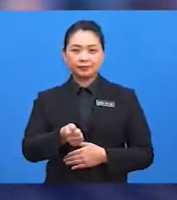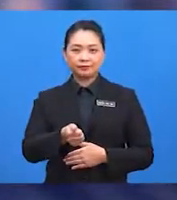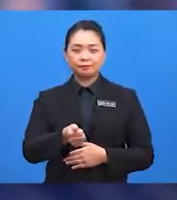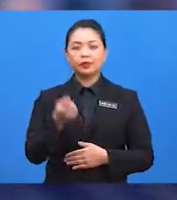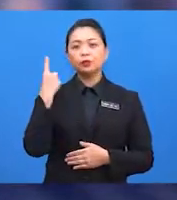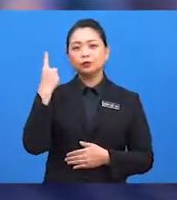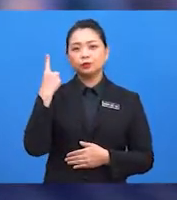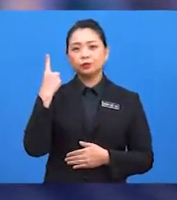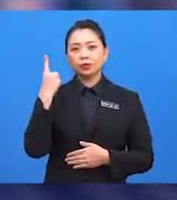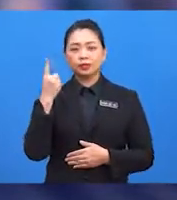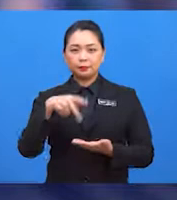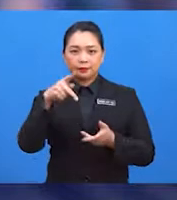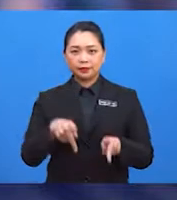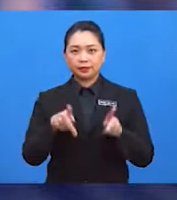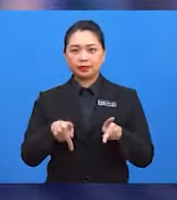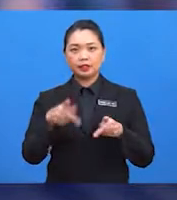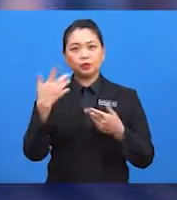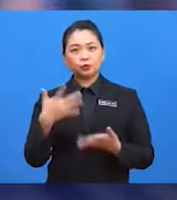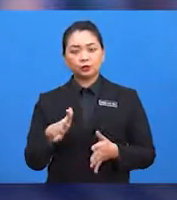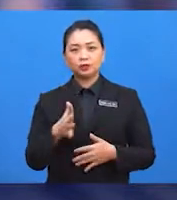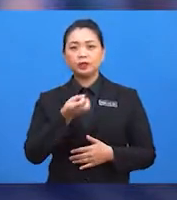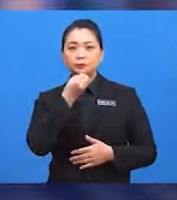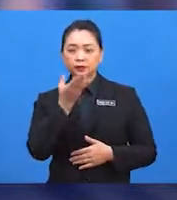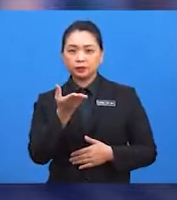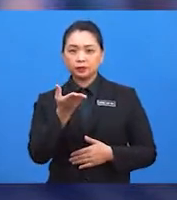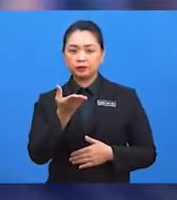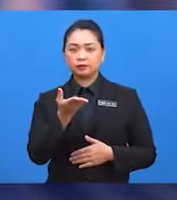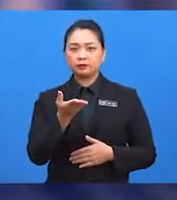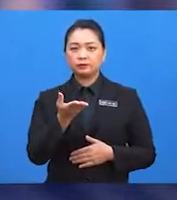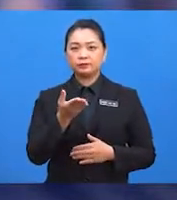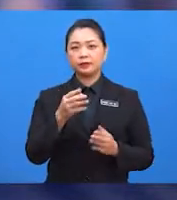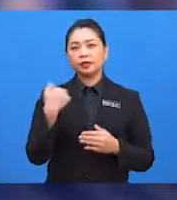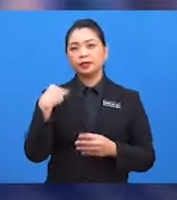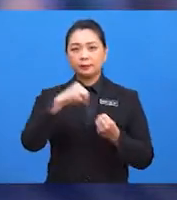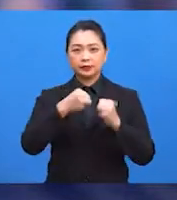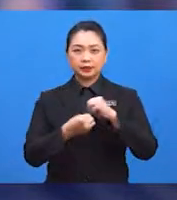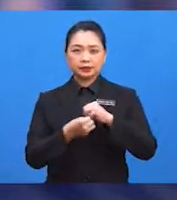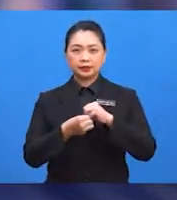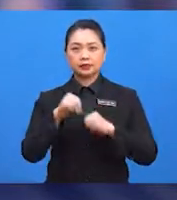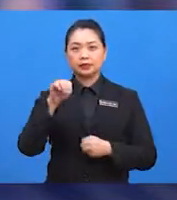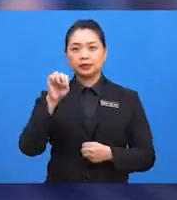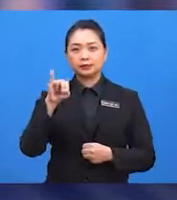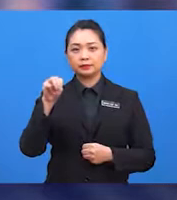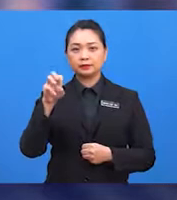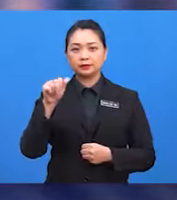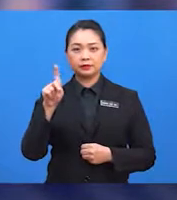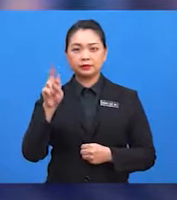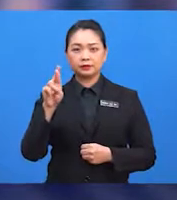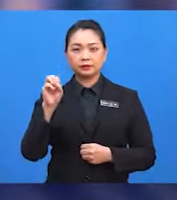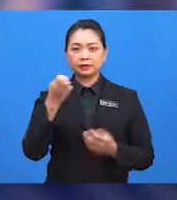lepas, pelajar-pelajar telah didedahkan dengan isu makroekonomi. Masih ingatkah pelajar tentang isu makroekonomi